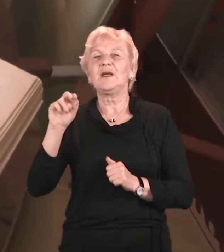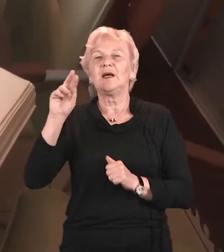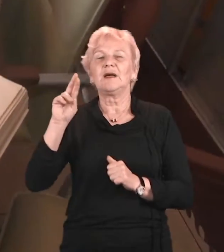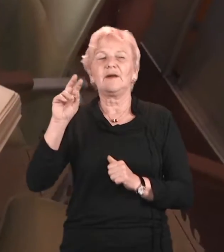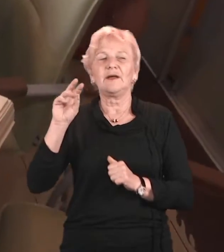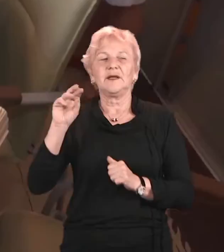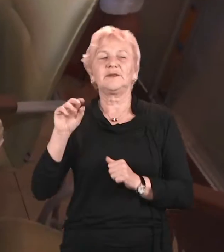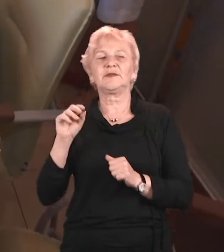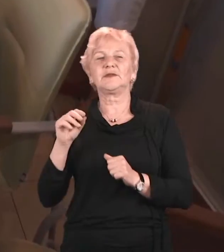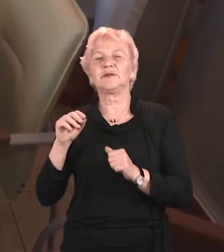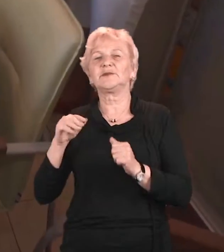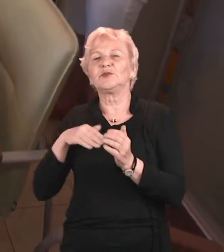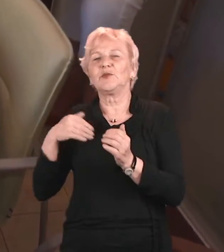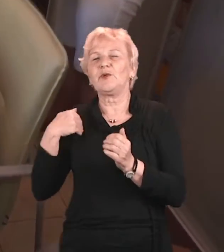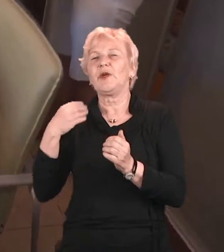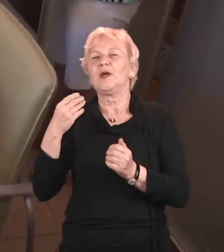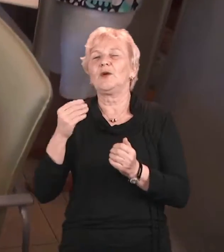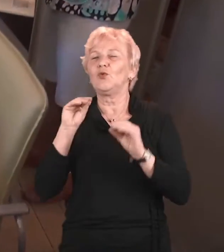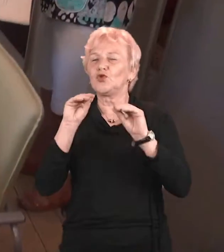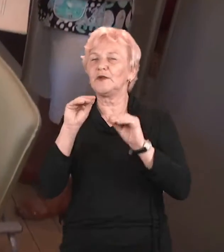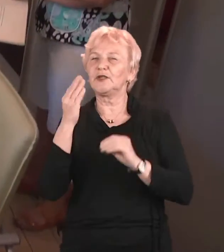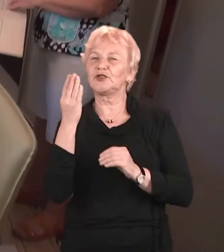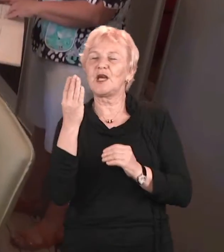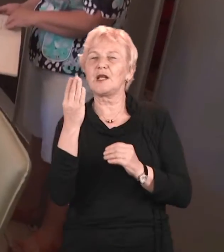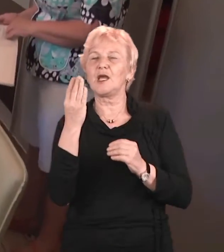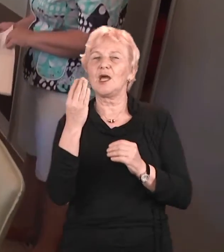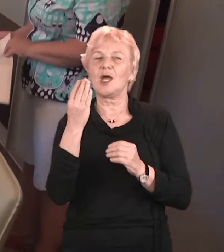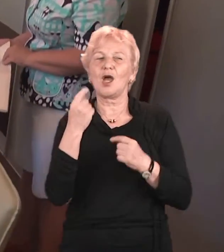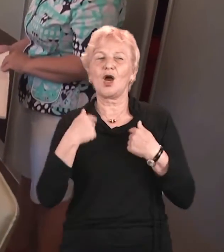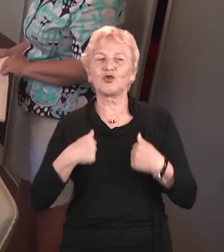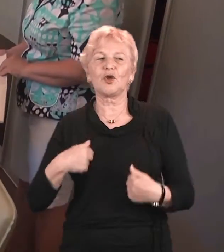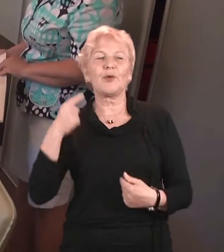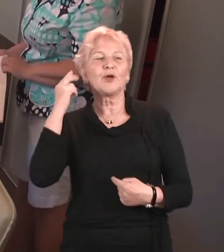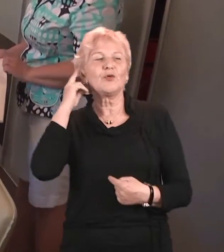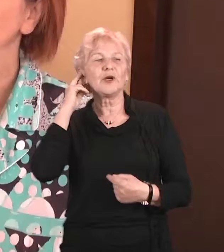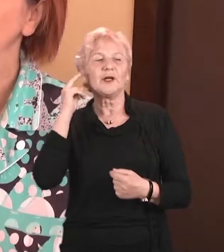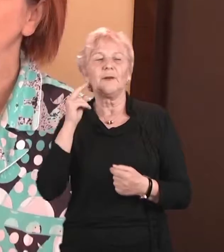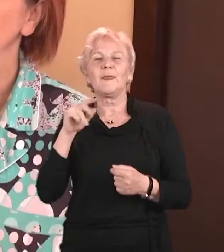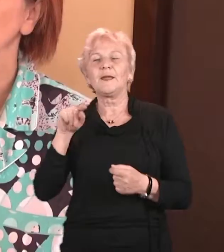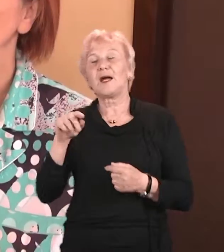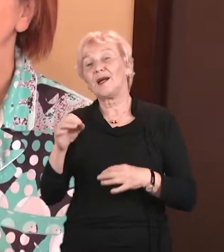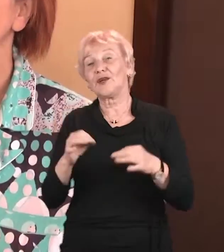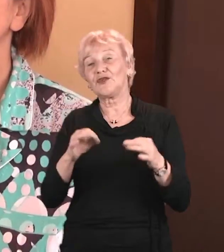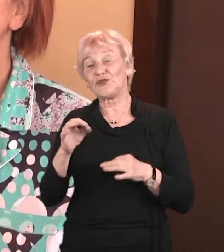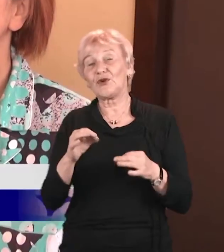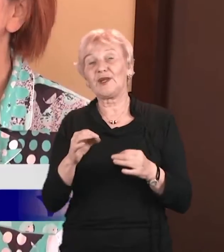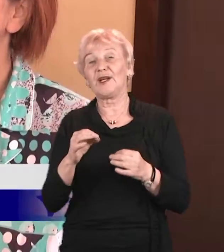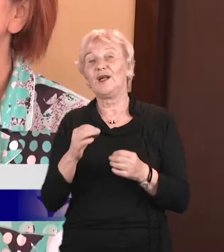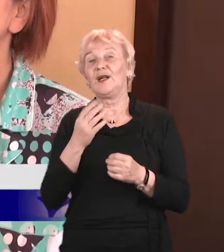zaczął nauczać 4 niesłyszące osoby, które były niezwykle uzdolnionymi uczniami. Historia zakładu dla głuchych w Raciborzu